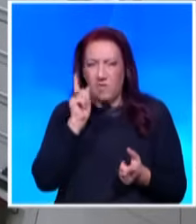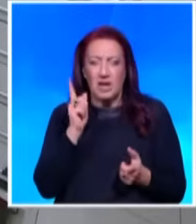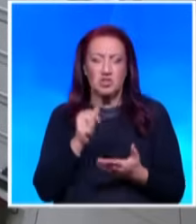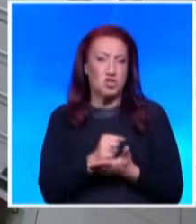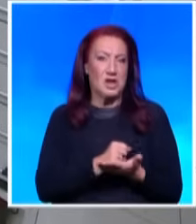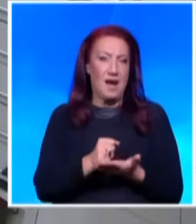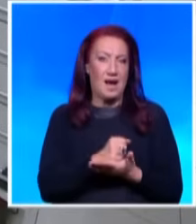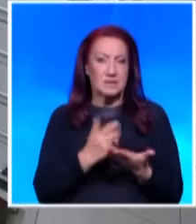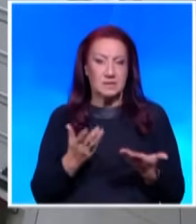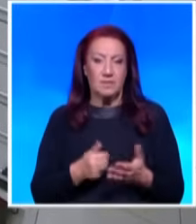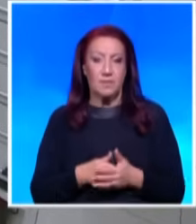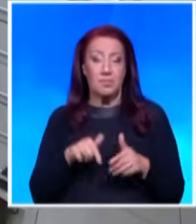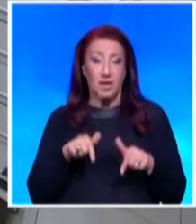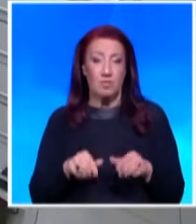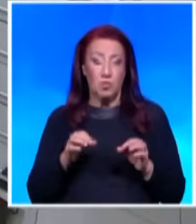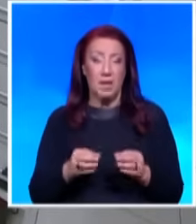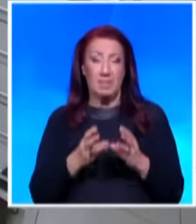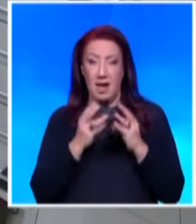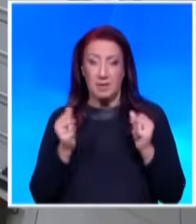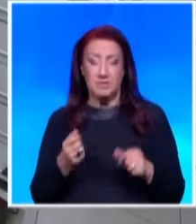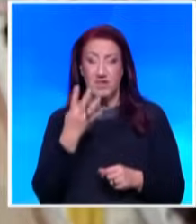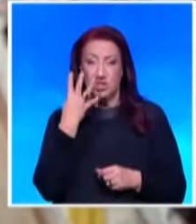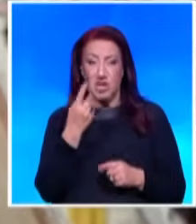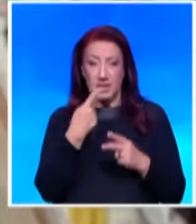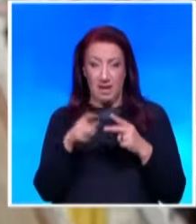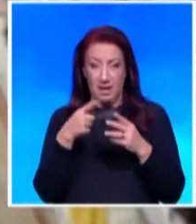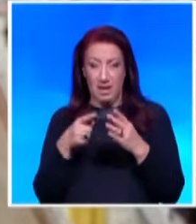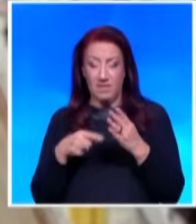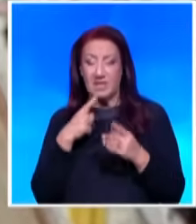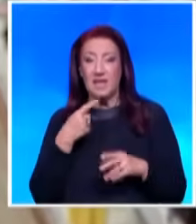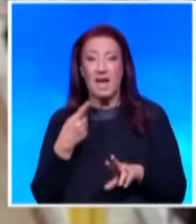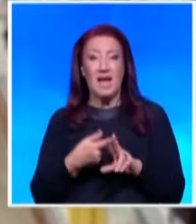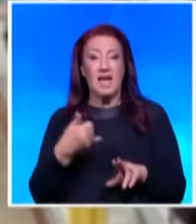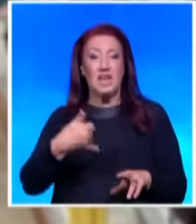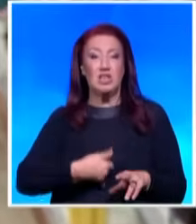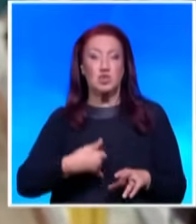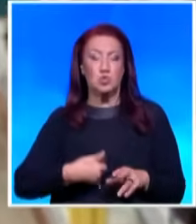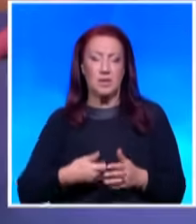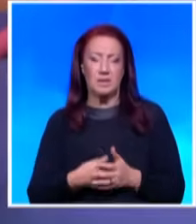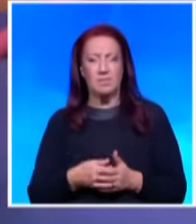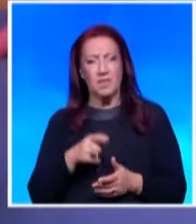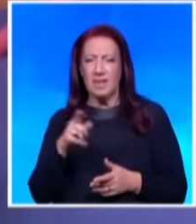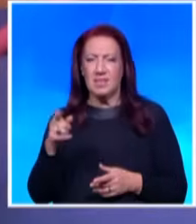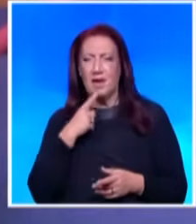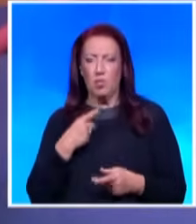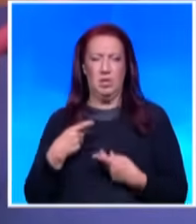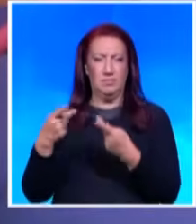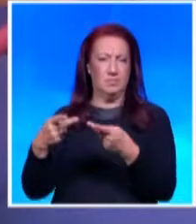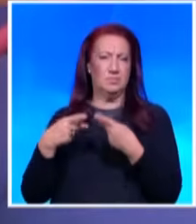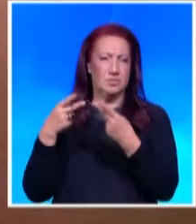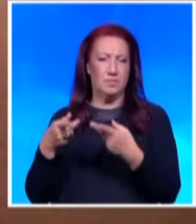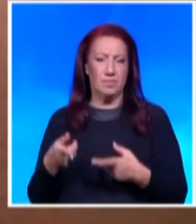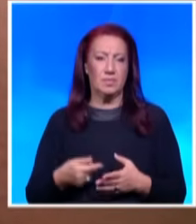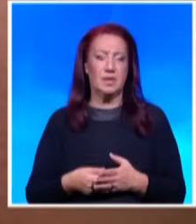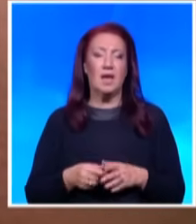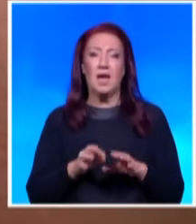В момента липсват 4 вида инсулин, казват фармацевти. Наистина за някой реекспорта е причината. Електронните рецепти няма как